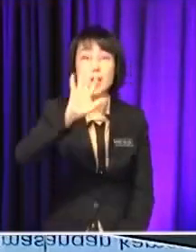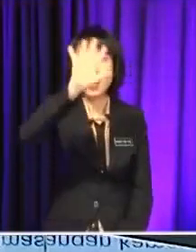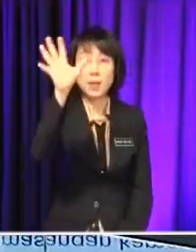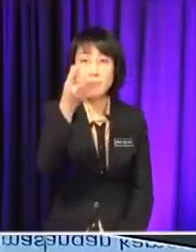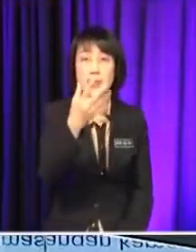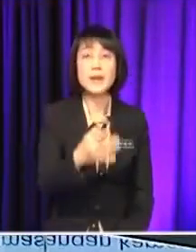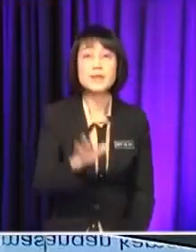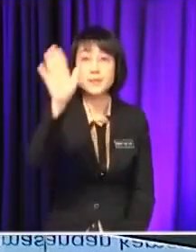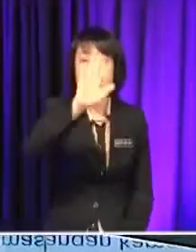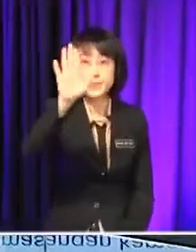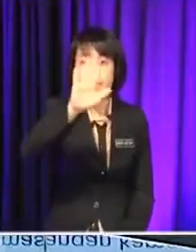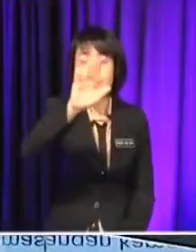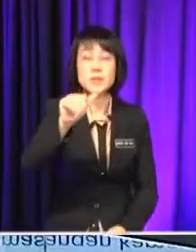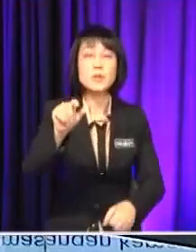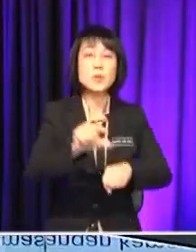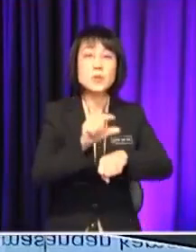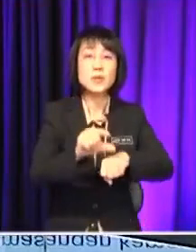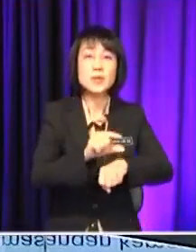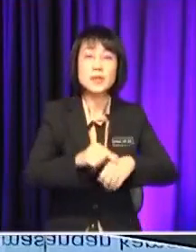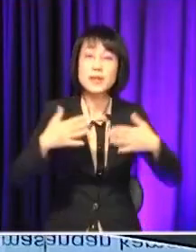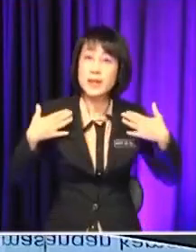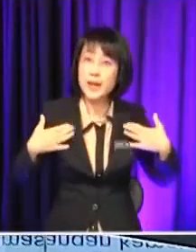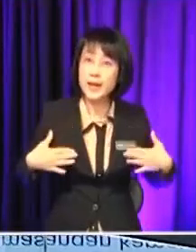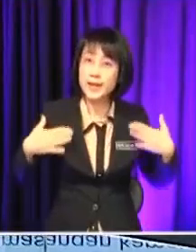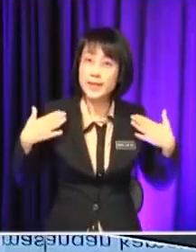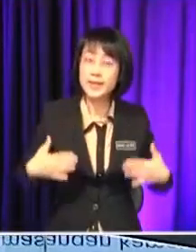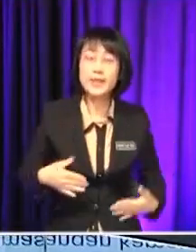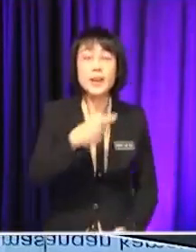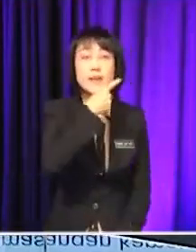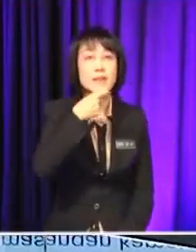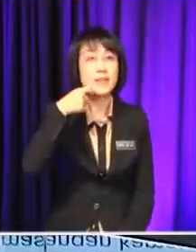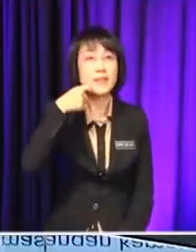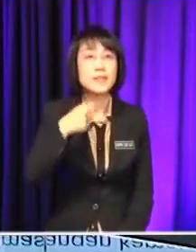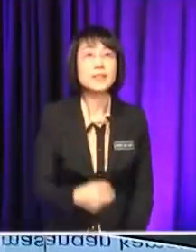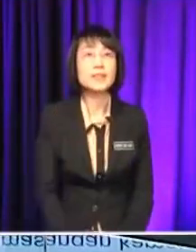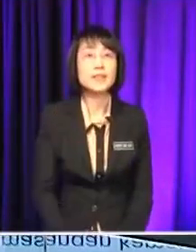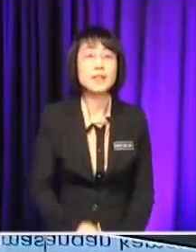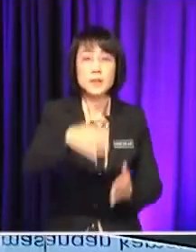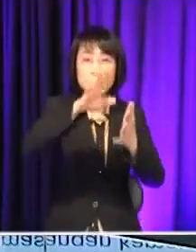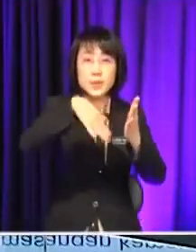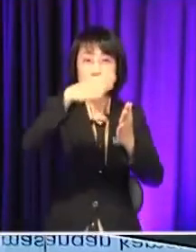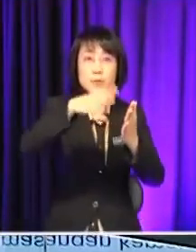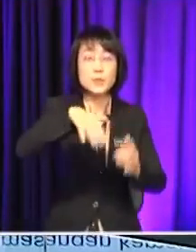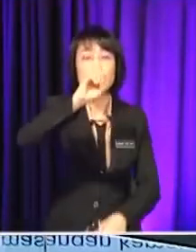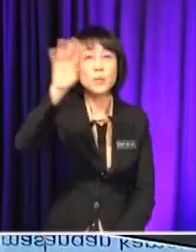kering begitu juga kita boleh menggunakan baru kita boleh ah buang abu-abu